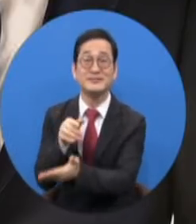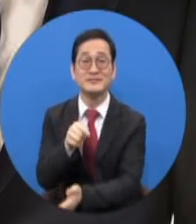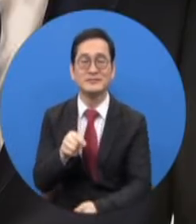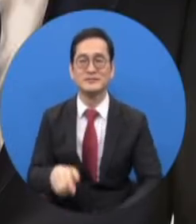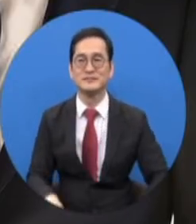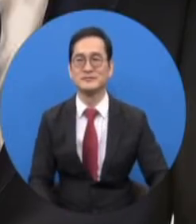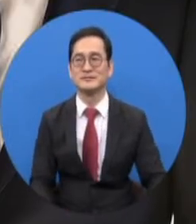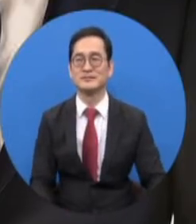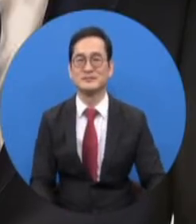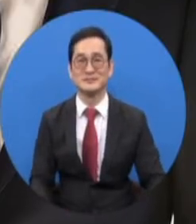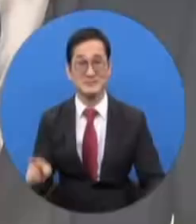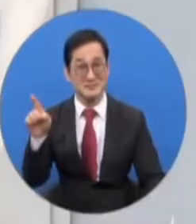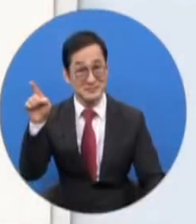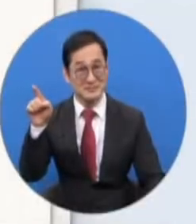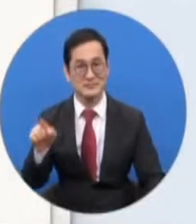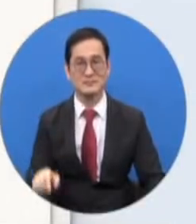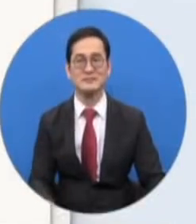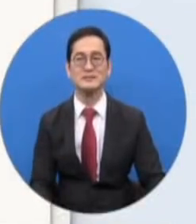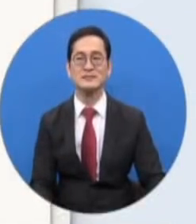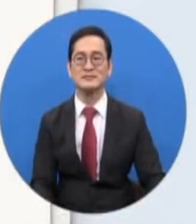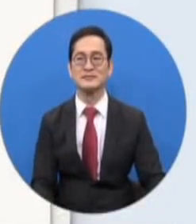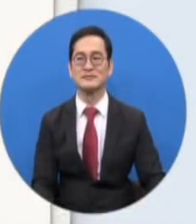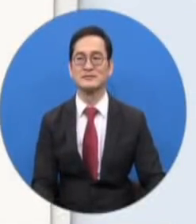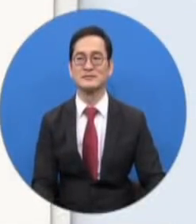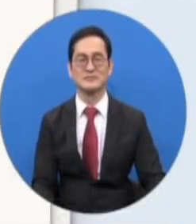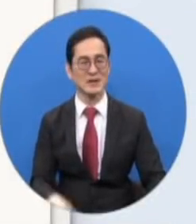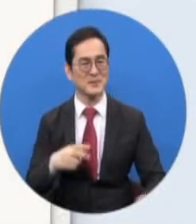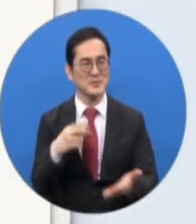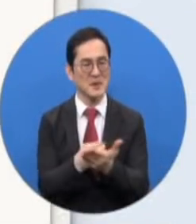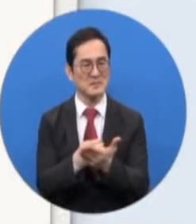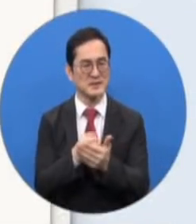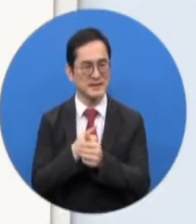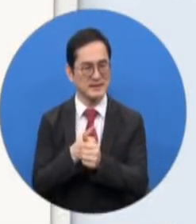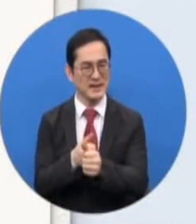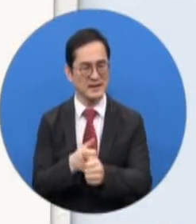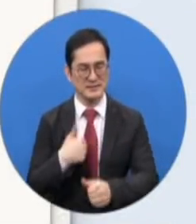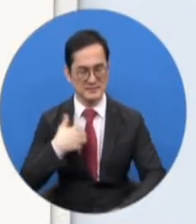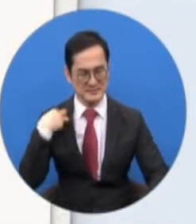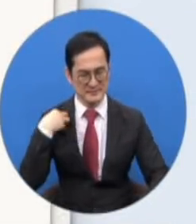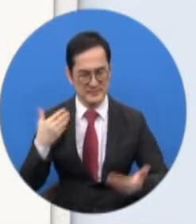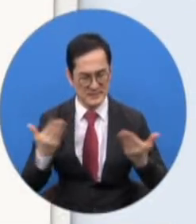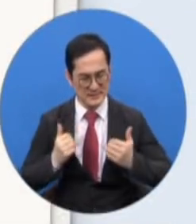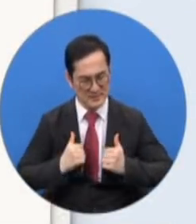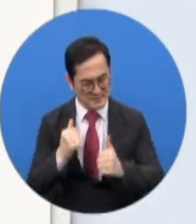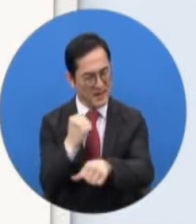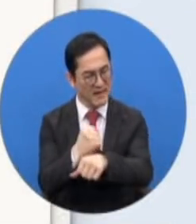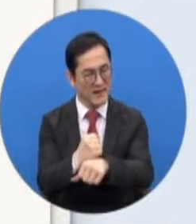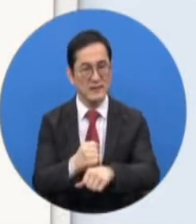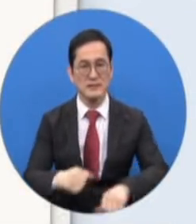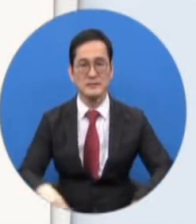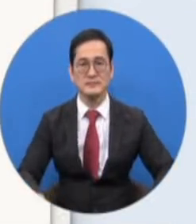대해서 김오수 총장, 검찰총장은 법과 원칙에 따라 본인의 임무를 충실하게 수행하겠다.